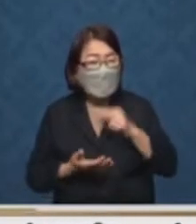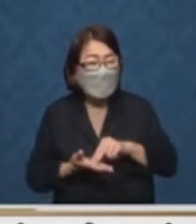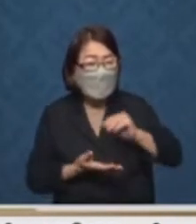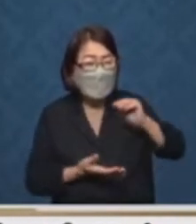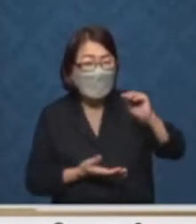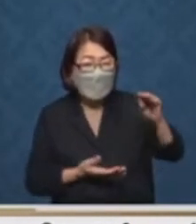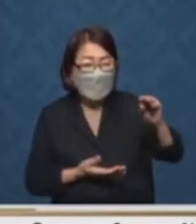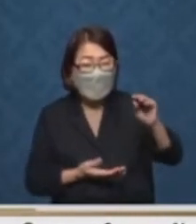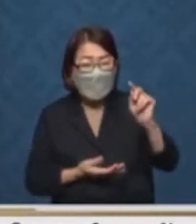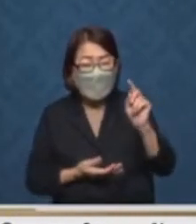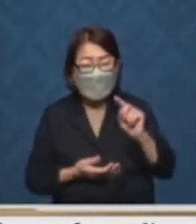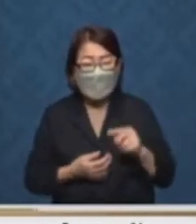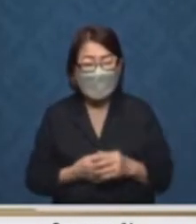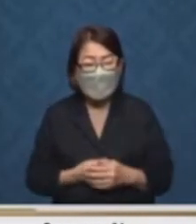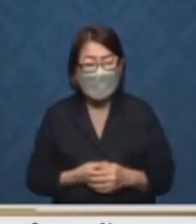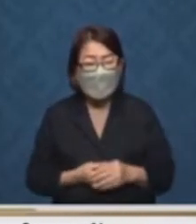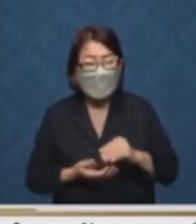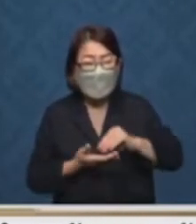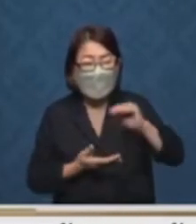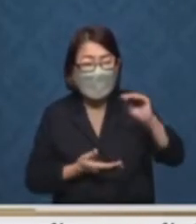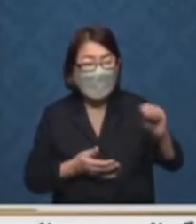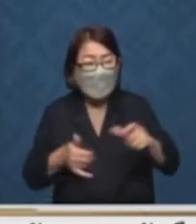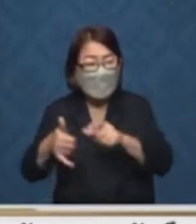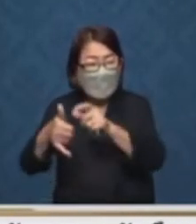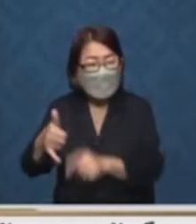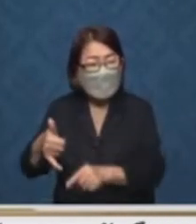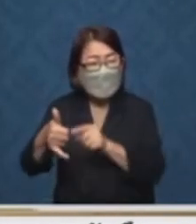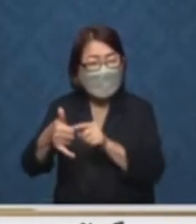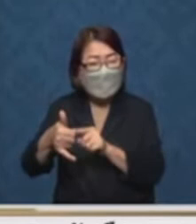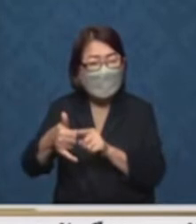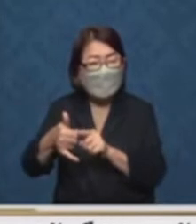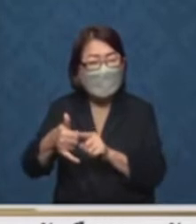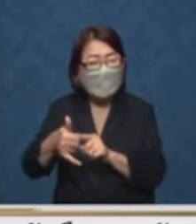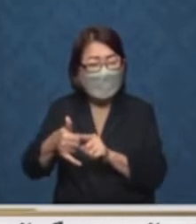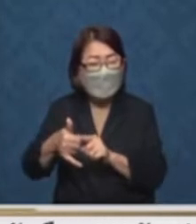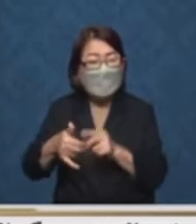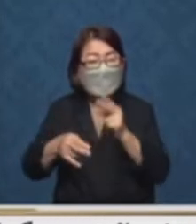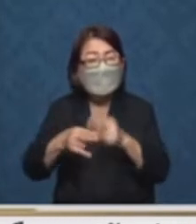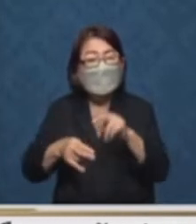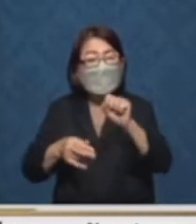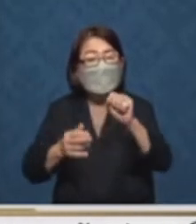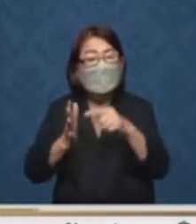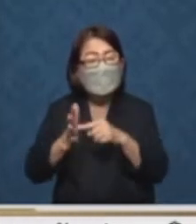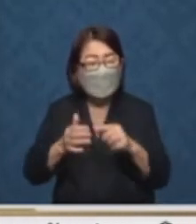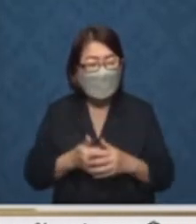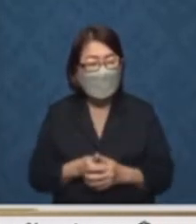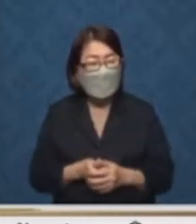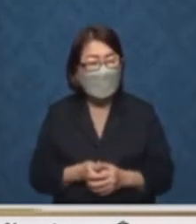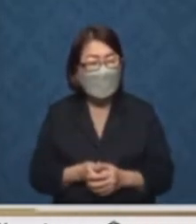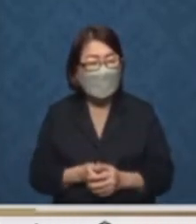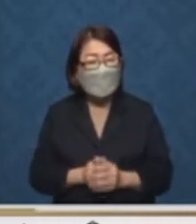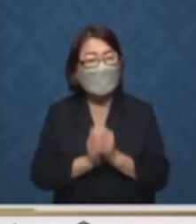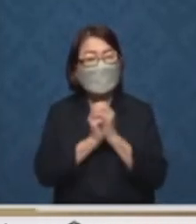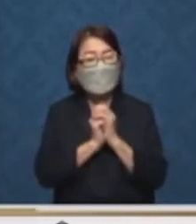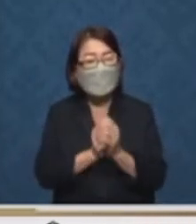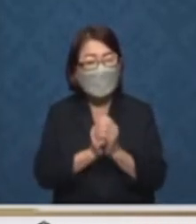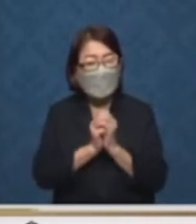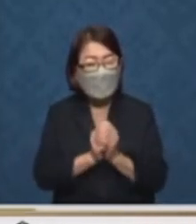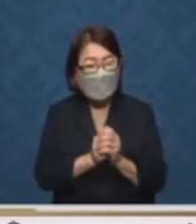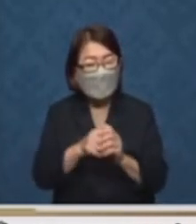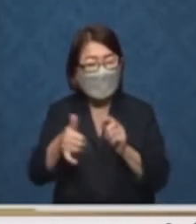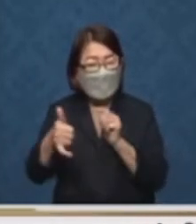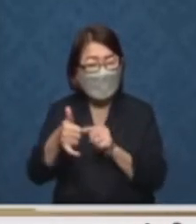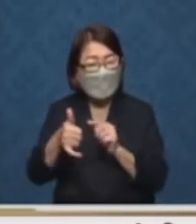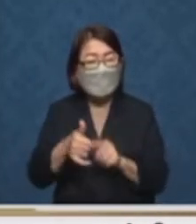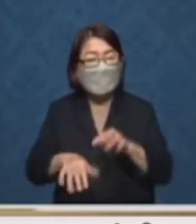ไปถึงนะครับนายสูจ้านปินซึ่งนายสูจ้านปินเนี่ยนะครับเป็นใครครับเ